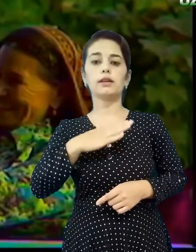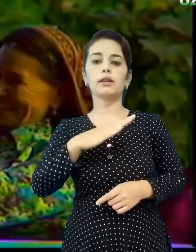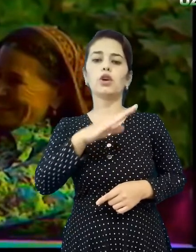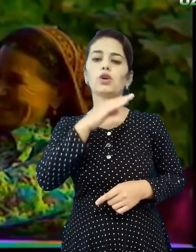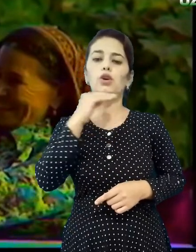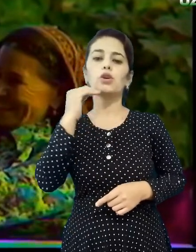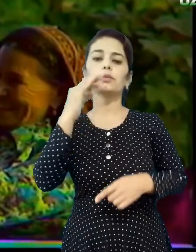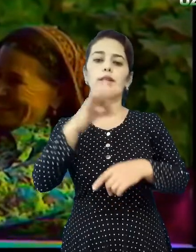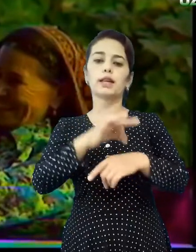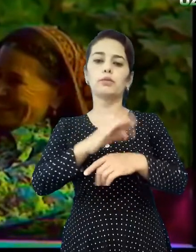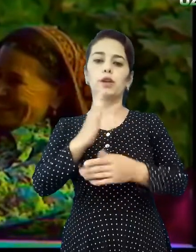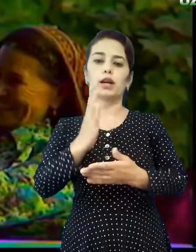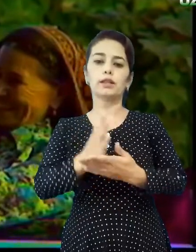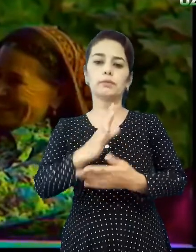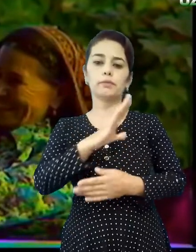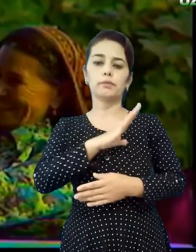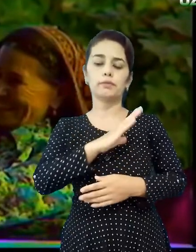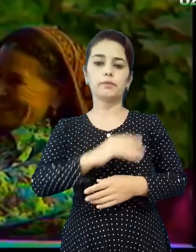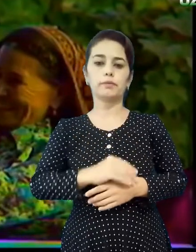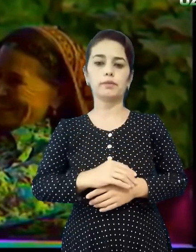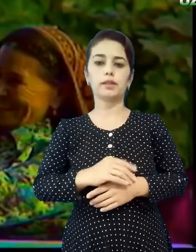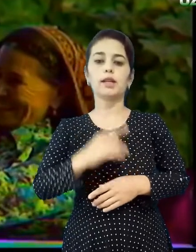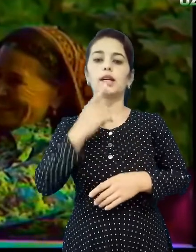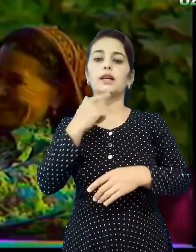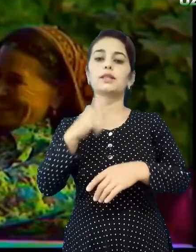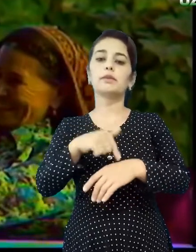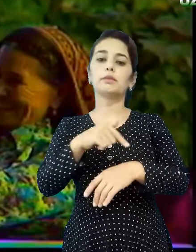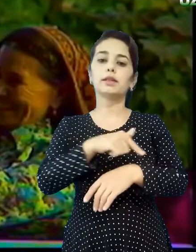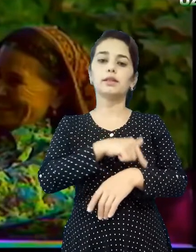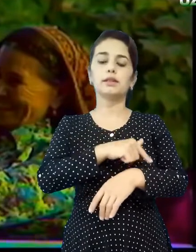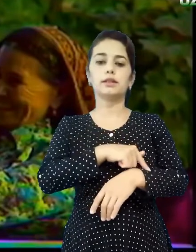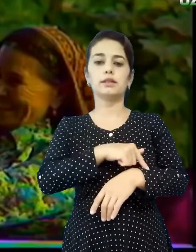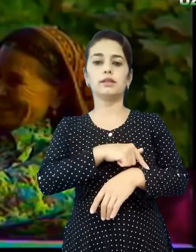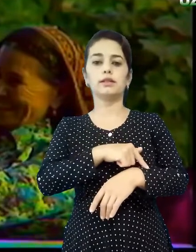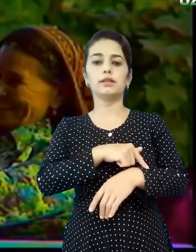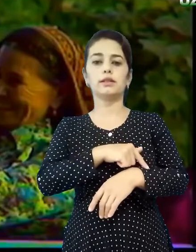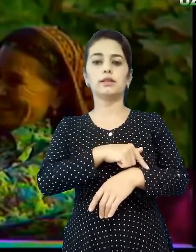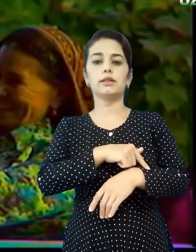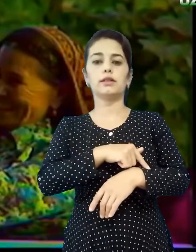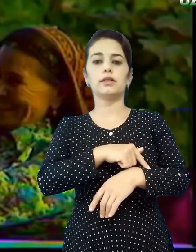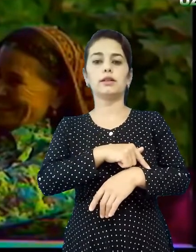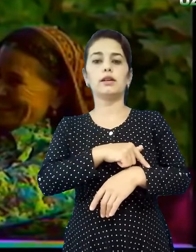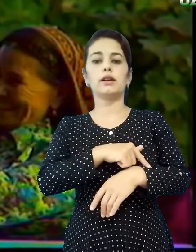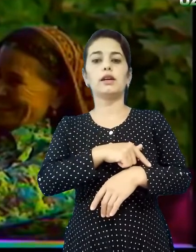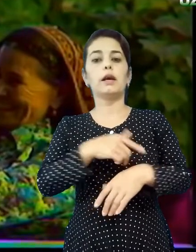Bolaligimda ko'p kasal bo'lardim. Qizamoq,